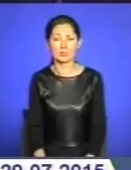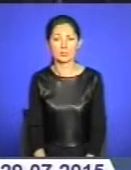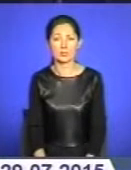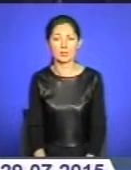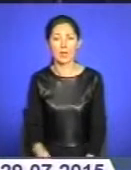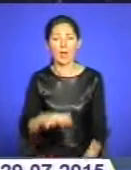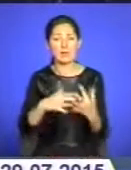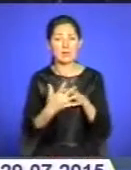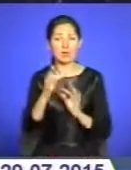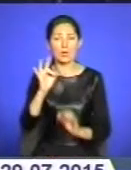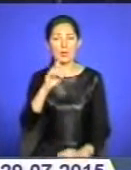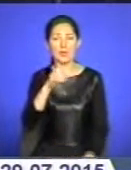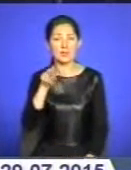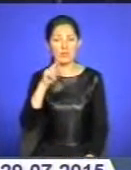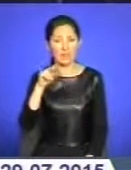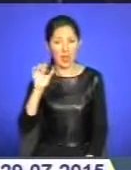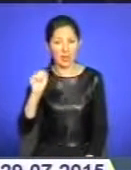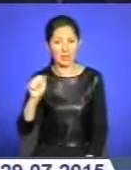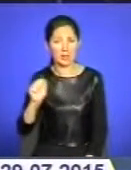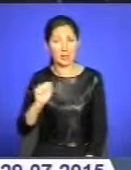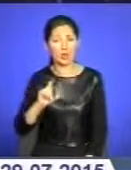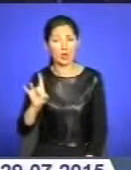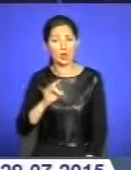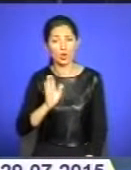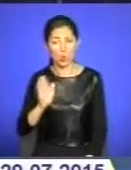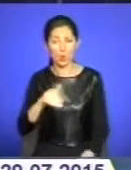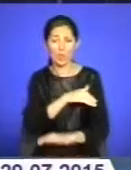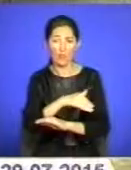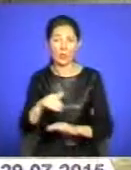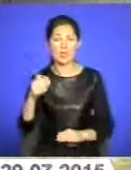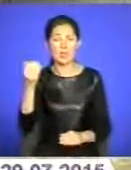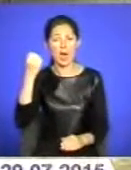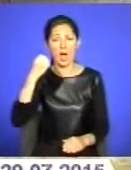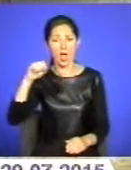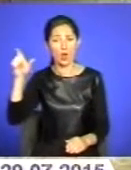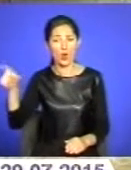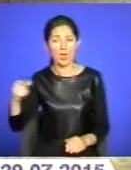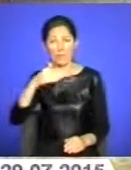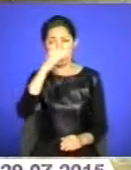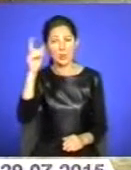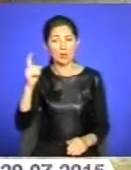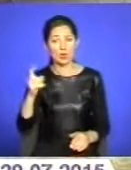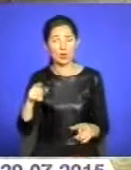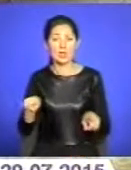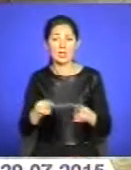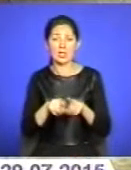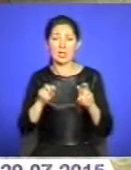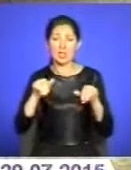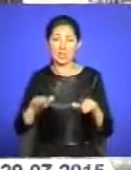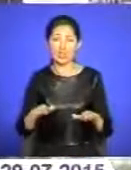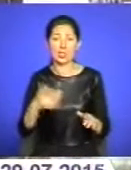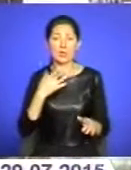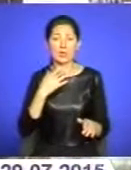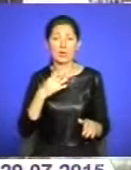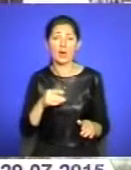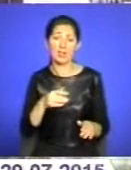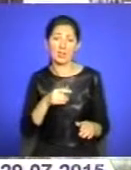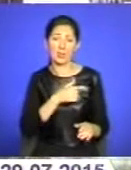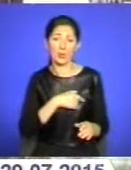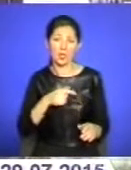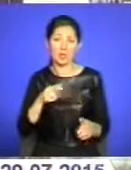У селі Різдвяне Теребовлянського району буде вулиця Героїв Небесної Сотні. За таке рішення проголосували депутати сільської ради. Вони зібрали